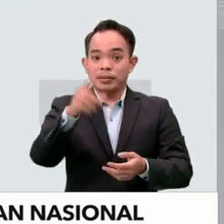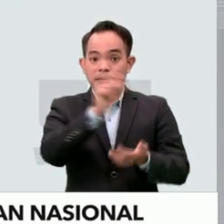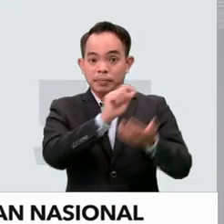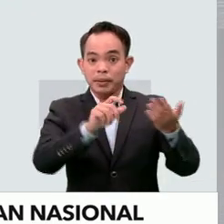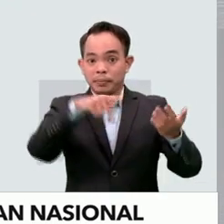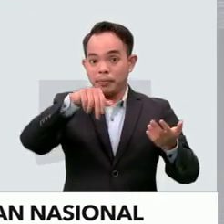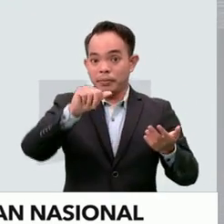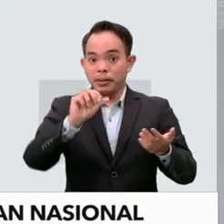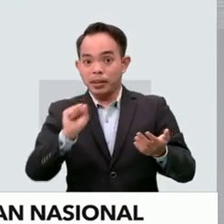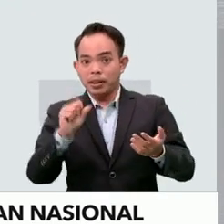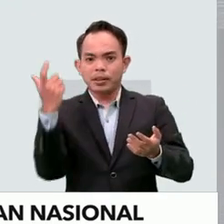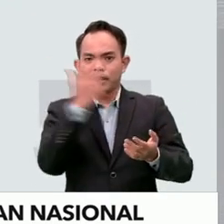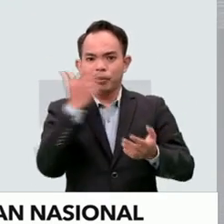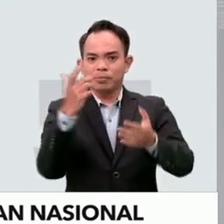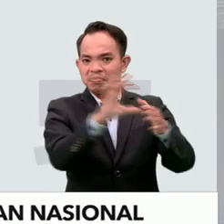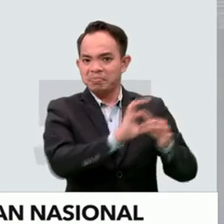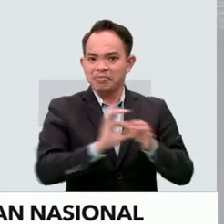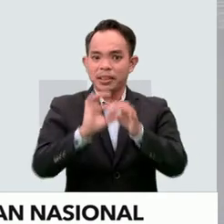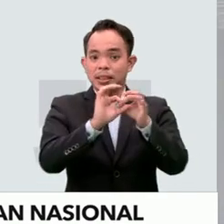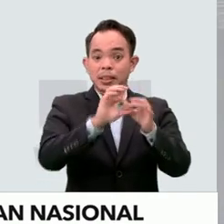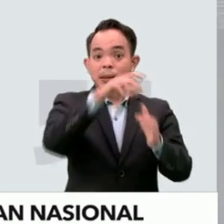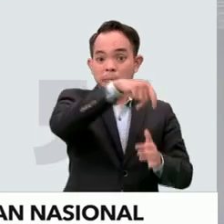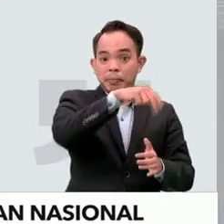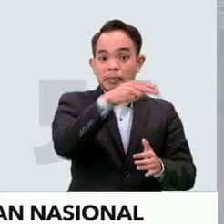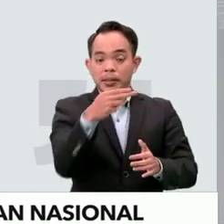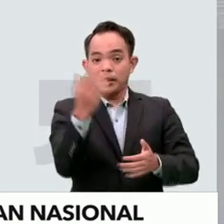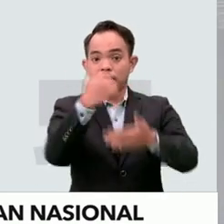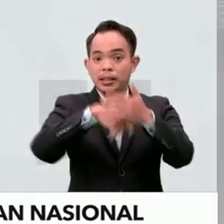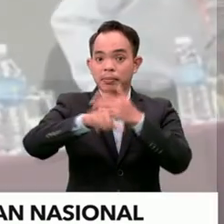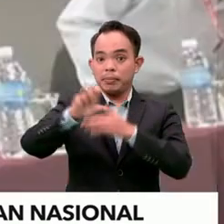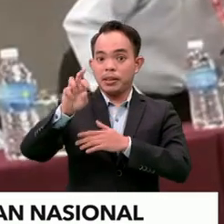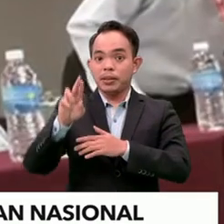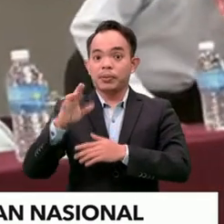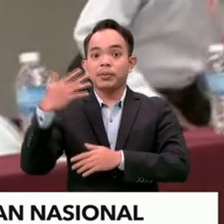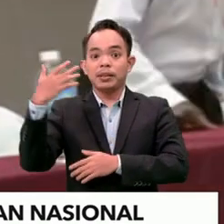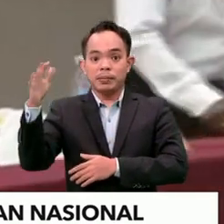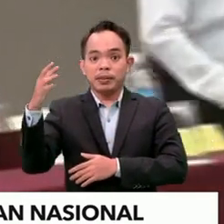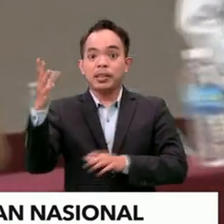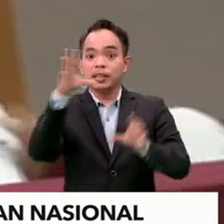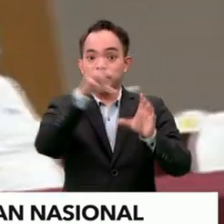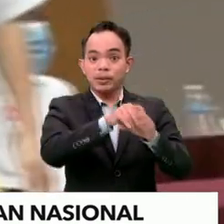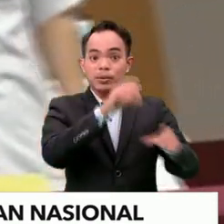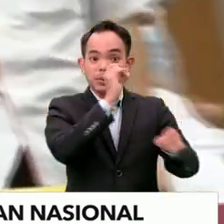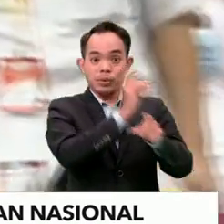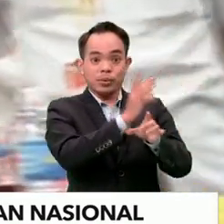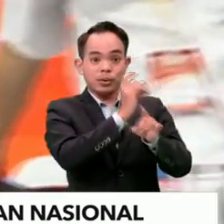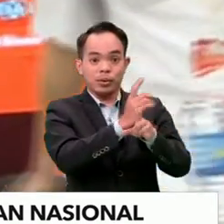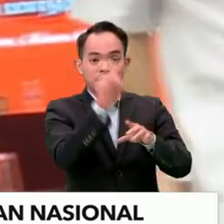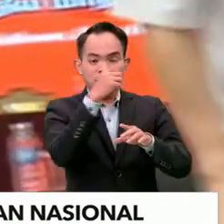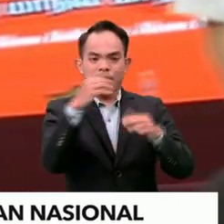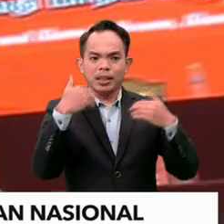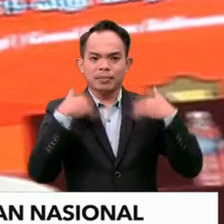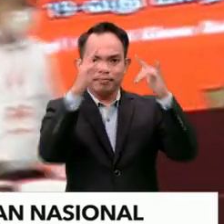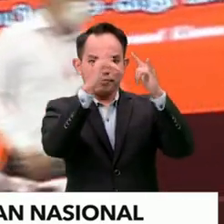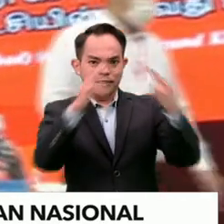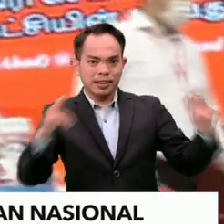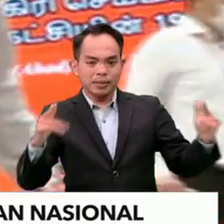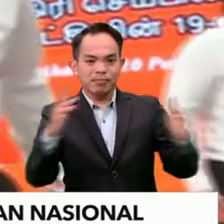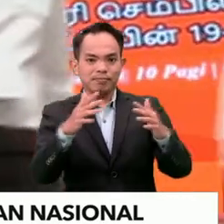kedinasan yang dan menjalankan sebaran kerjasama dengan pihak dalam Piayu 15 ini termasuk use untuk mewujudkan kemah